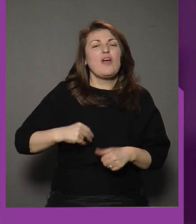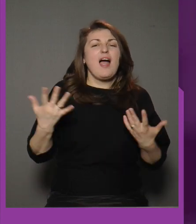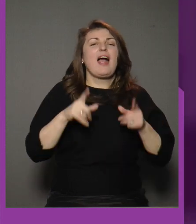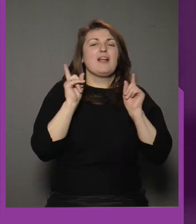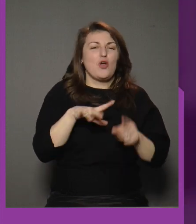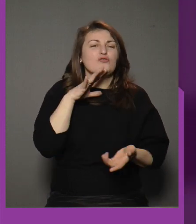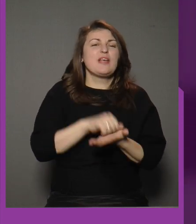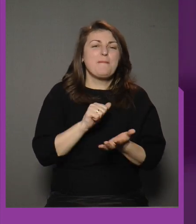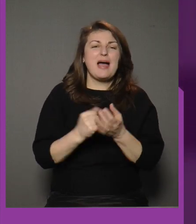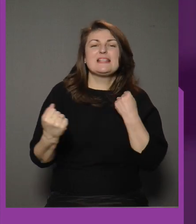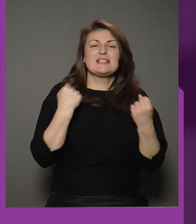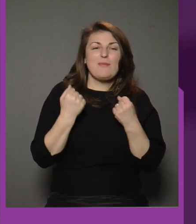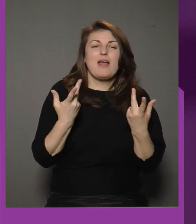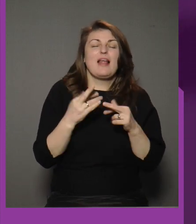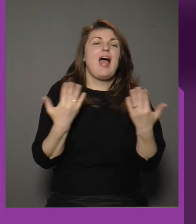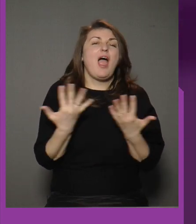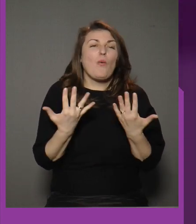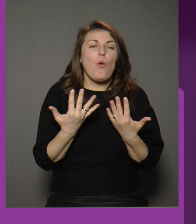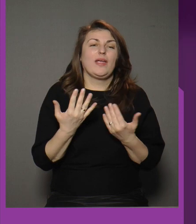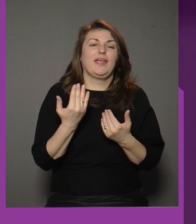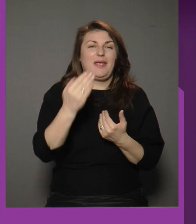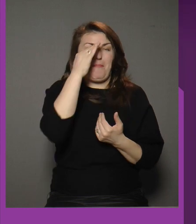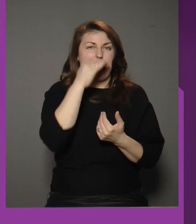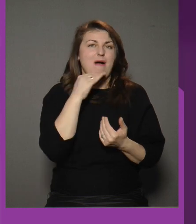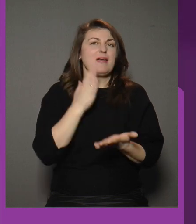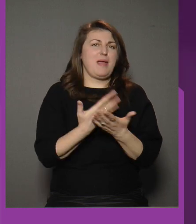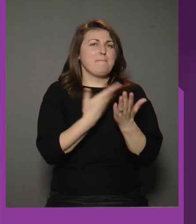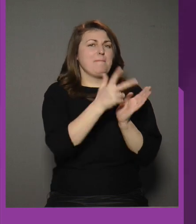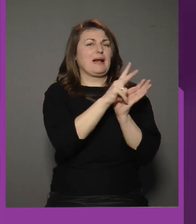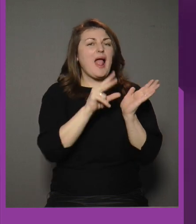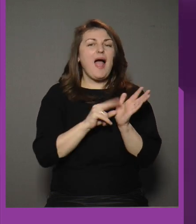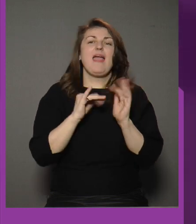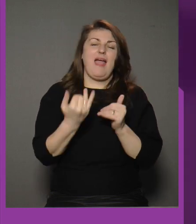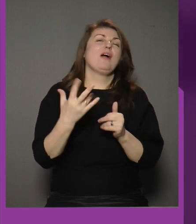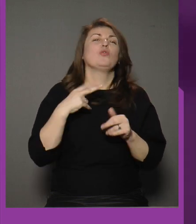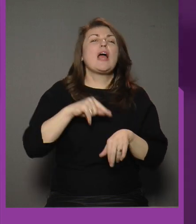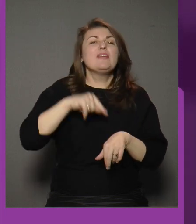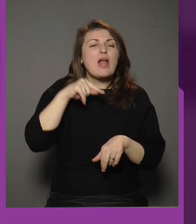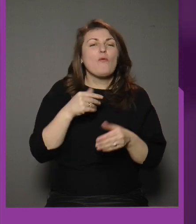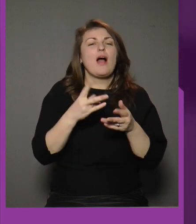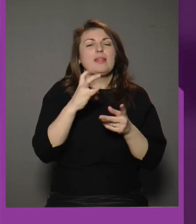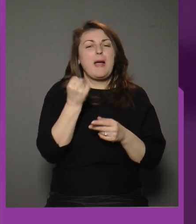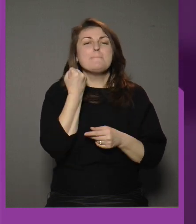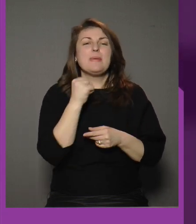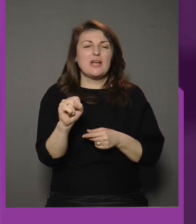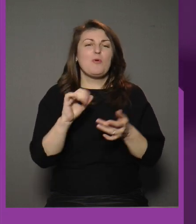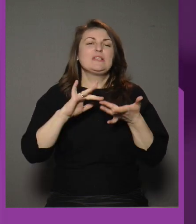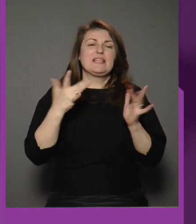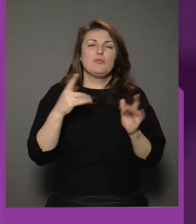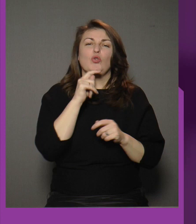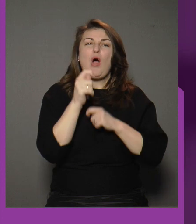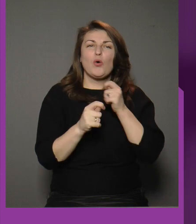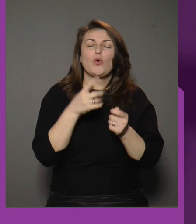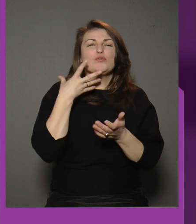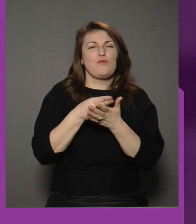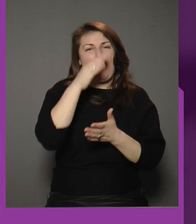займається спортом, для якої її батько є прикладом, як вона відреагувала на перемогу, срібну нагороду свого